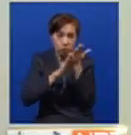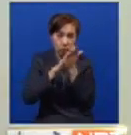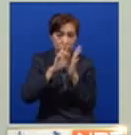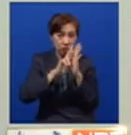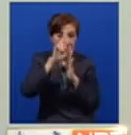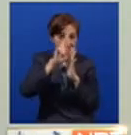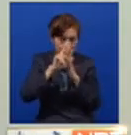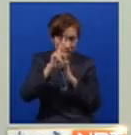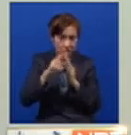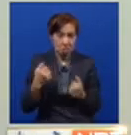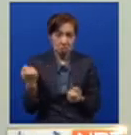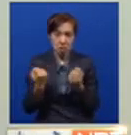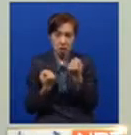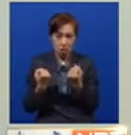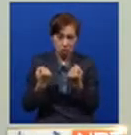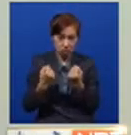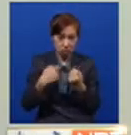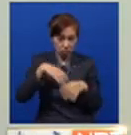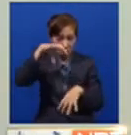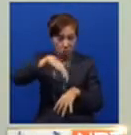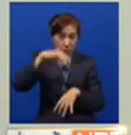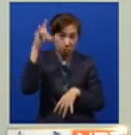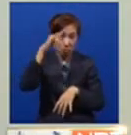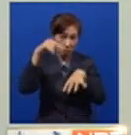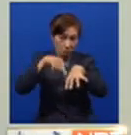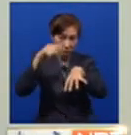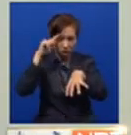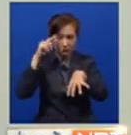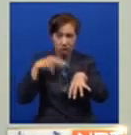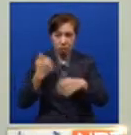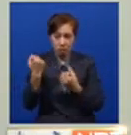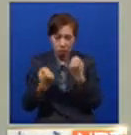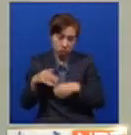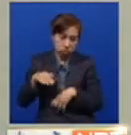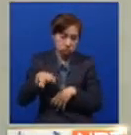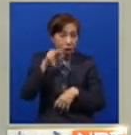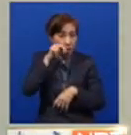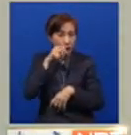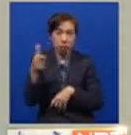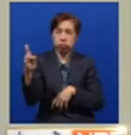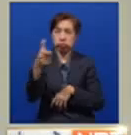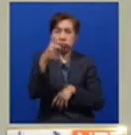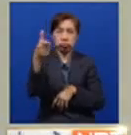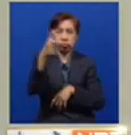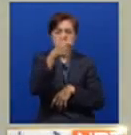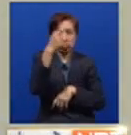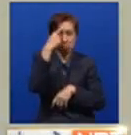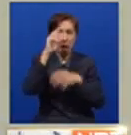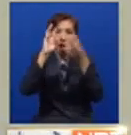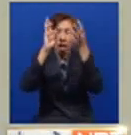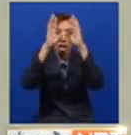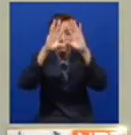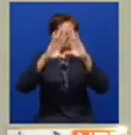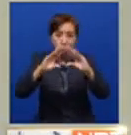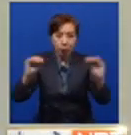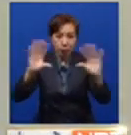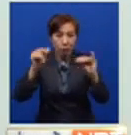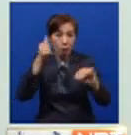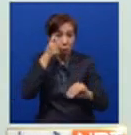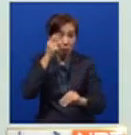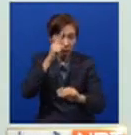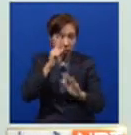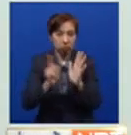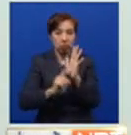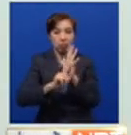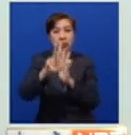องน้ำในอากาศโดยรอบท่าอากาศยานเพื่อลดค่าฝุ่นละอองและหมอกควันวันละ3ครั้งส่วนหมอกควันที่ป